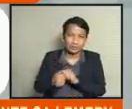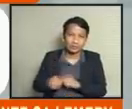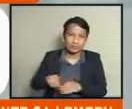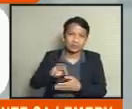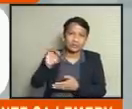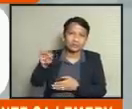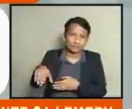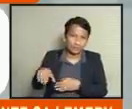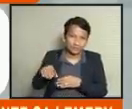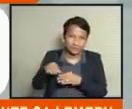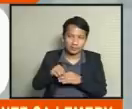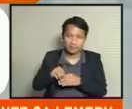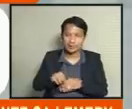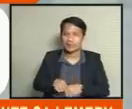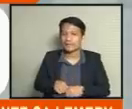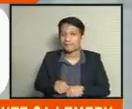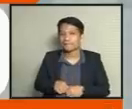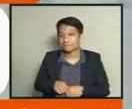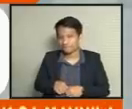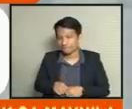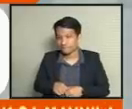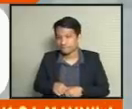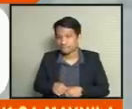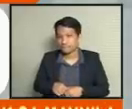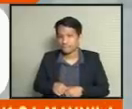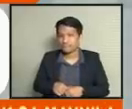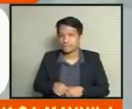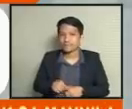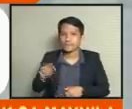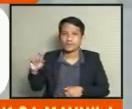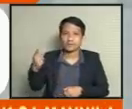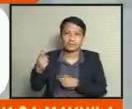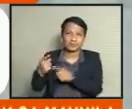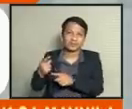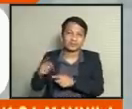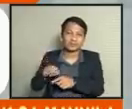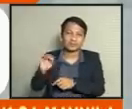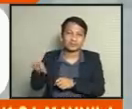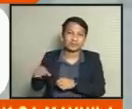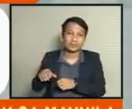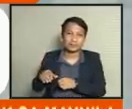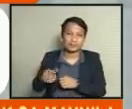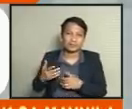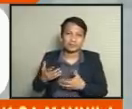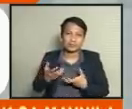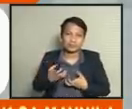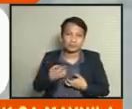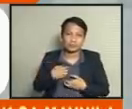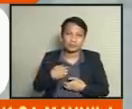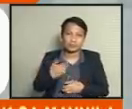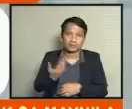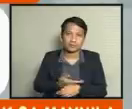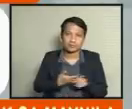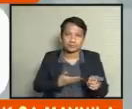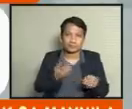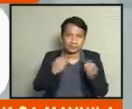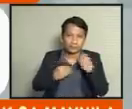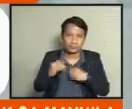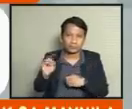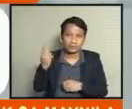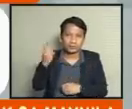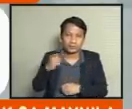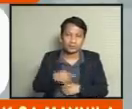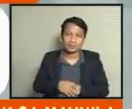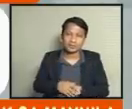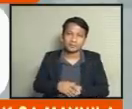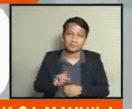lang sa cellphone ni Tisay, di ba? Ilang hirap sa'yo, inuuna mo yung mga gusto ng anak mo, pero yung kinakain nila, hindi mo